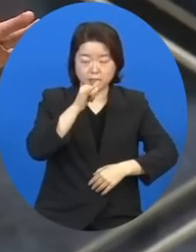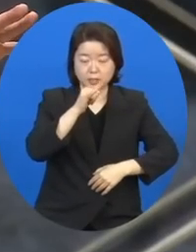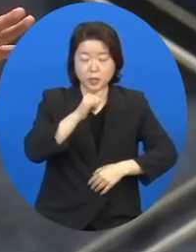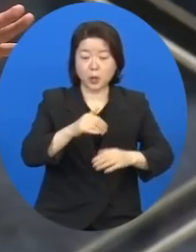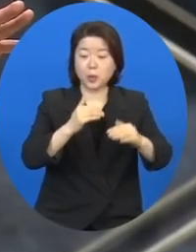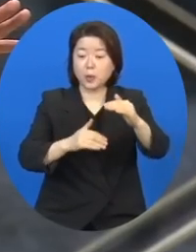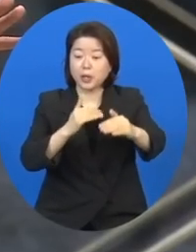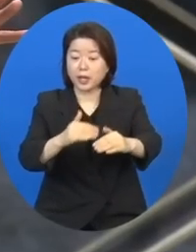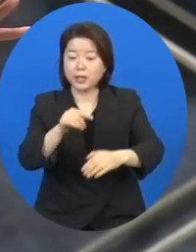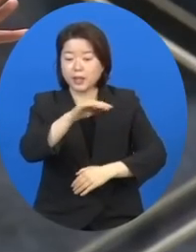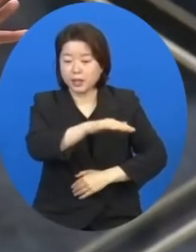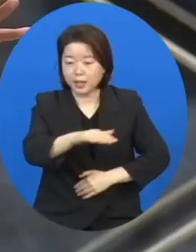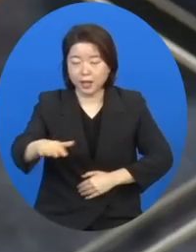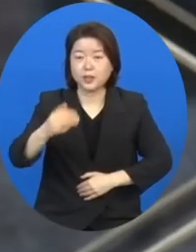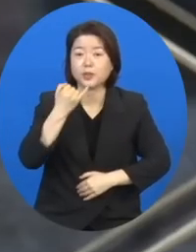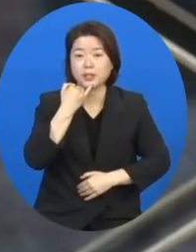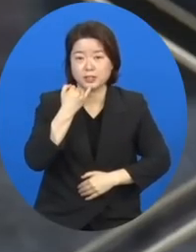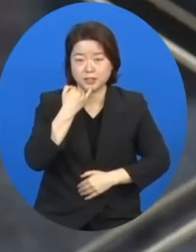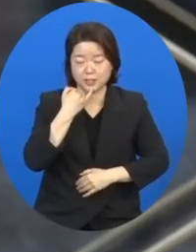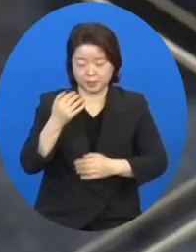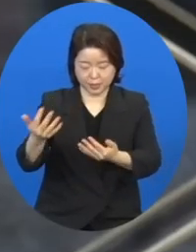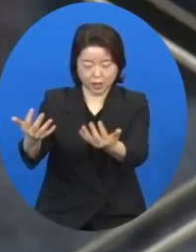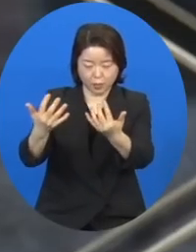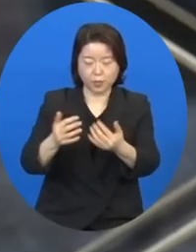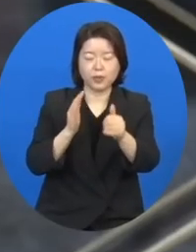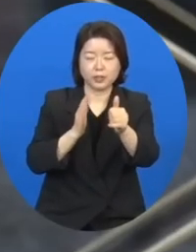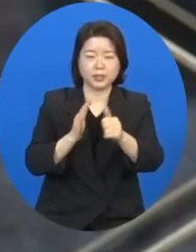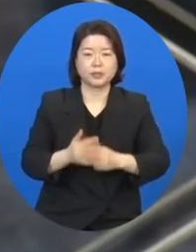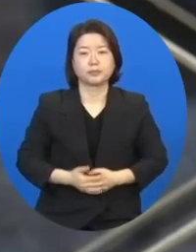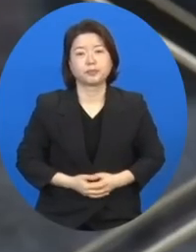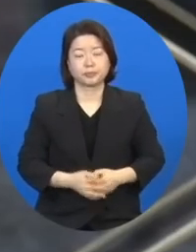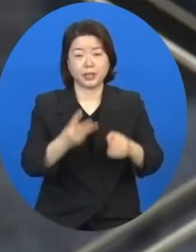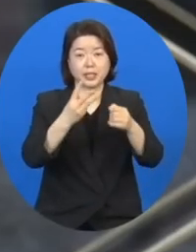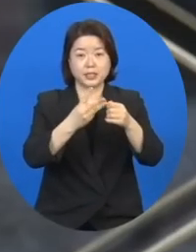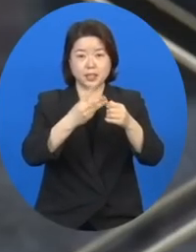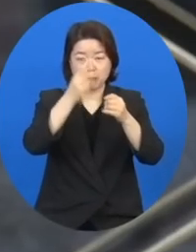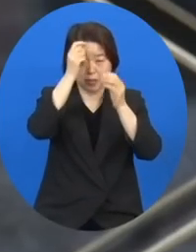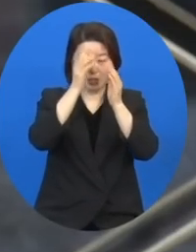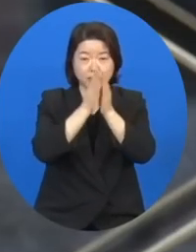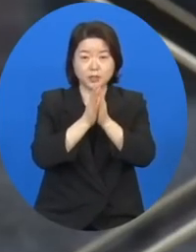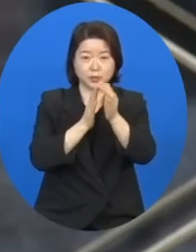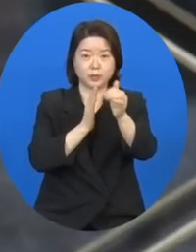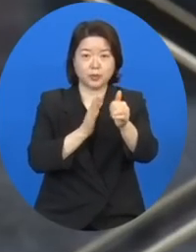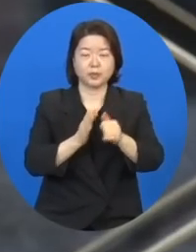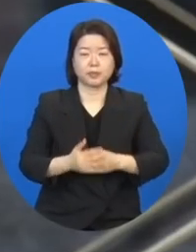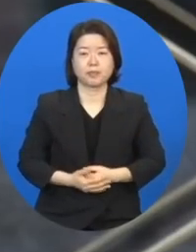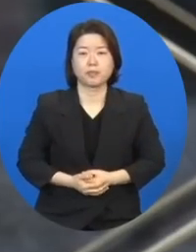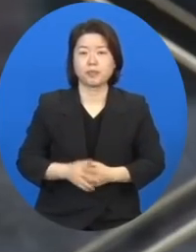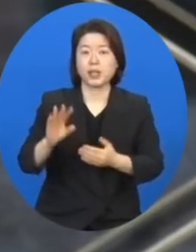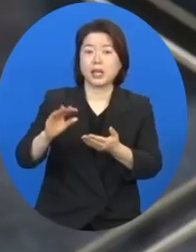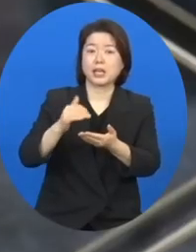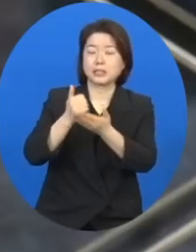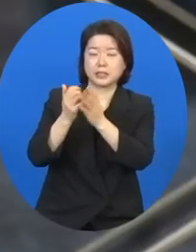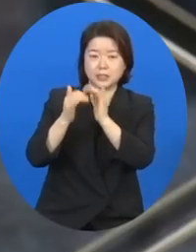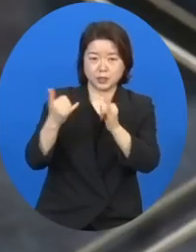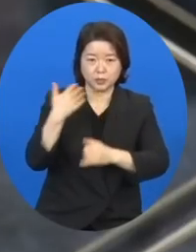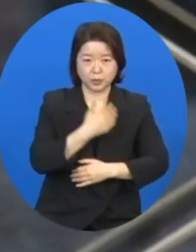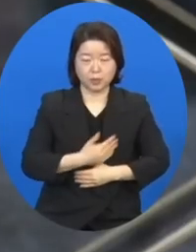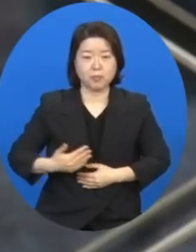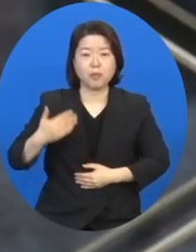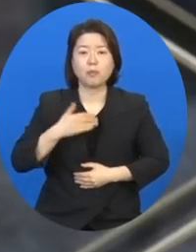오셔도 좋겠습니다. 우리 세 번째로 기도하겠습니다. 마지막인데요. 그리스도의 몸된 교회,